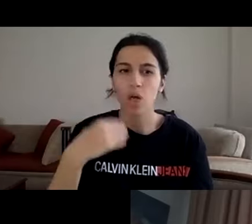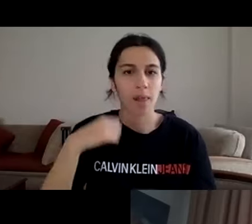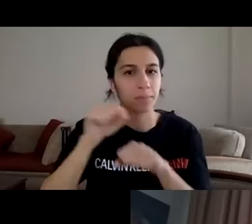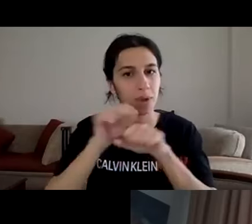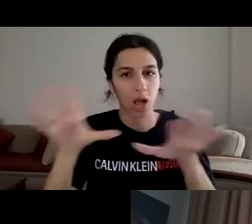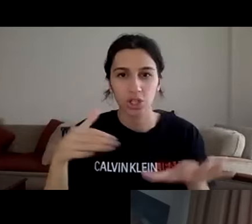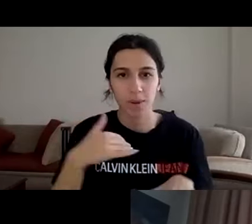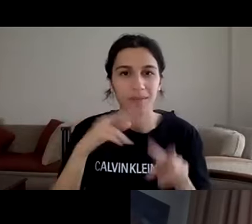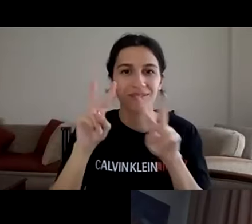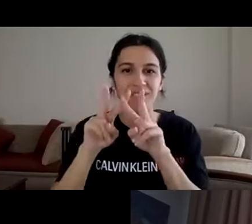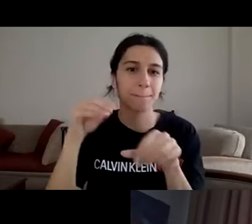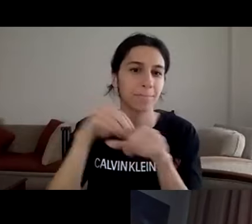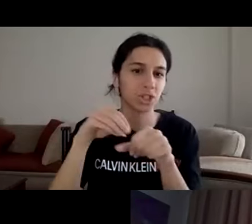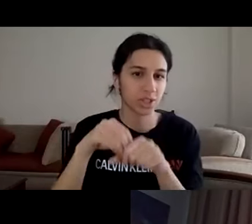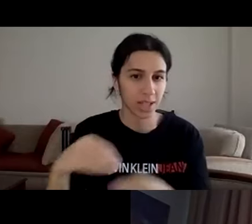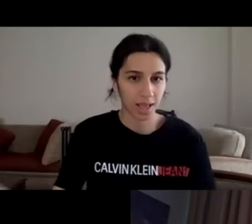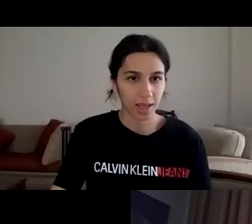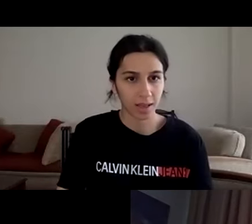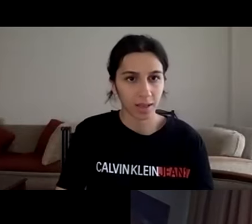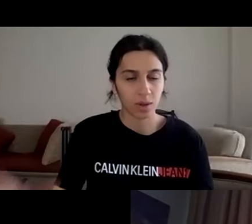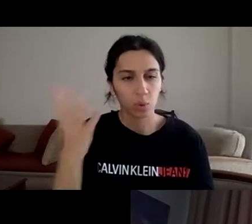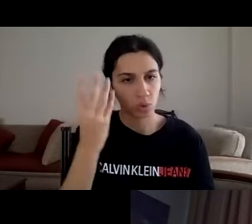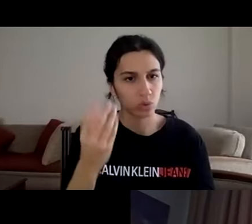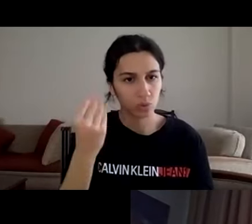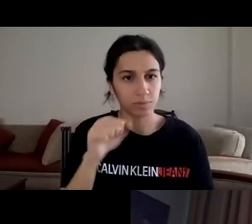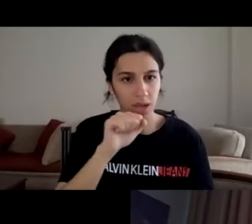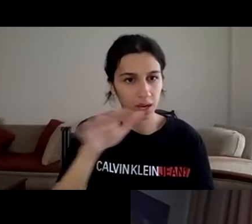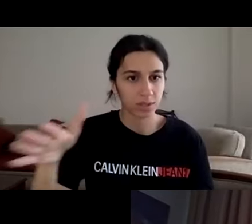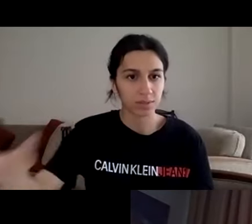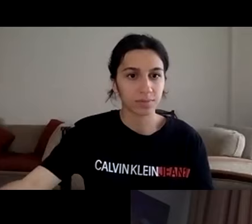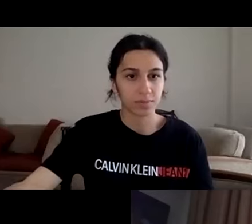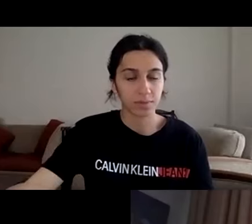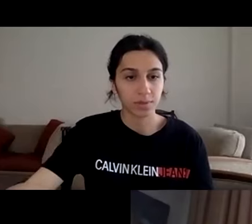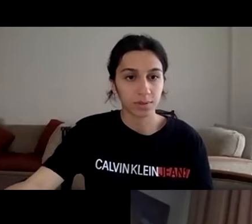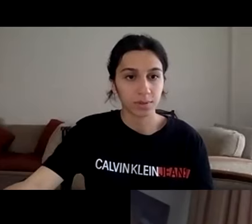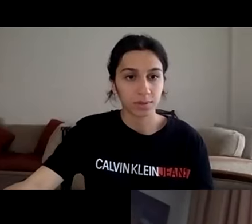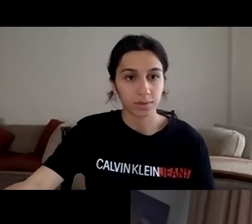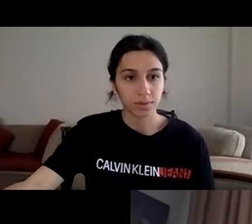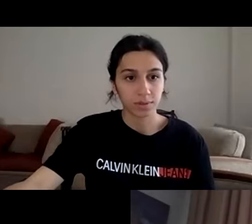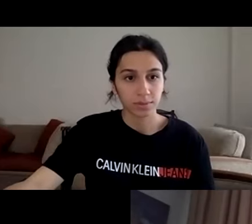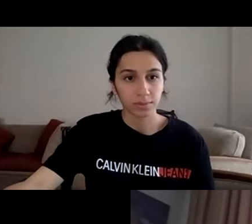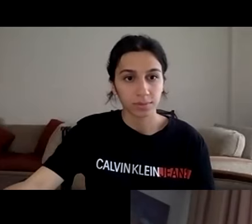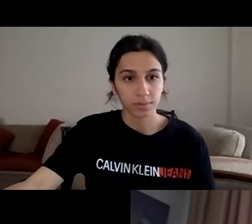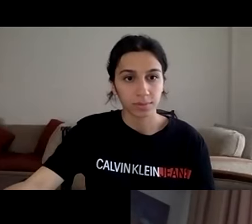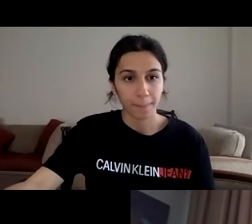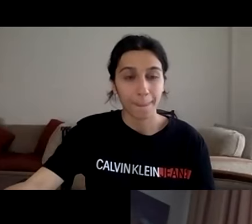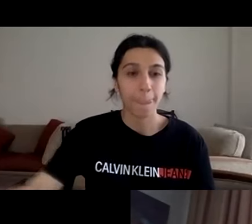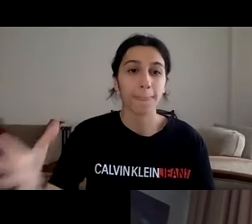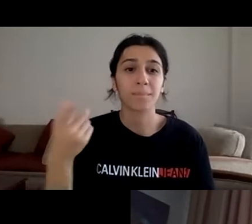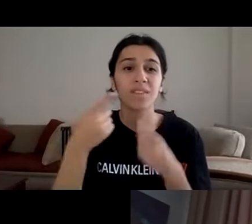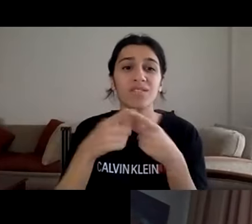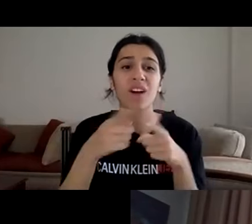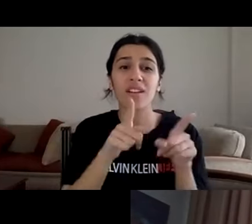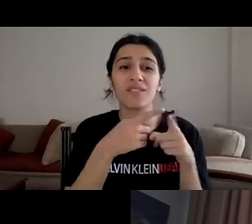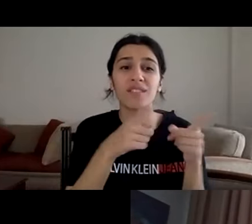web sitemizde diye düşünüyorum. Olur hocam, olur tabii. Onu çok paylaşabilirim güzel. Sizlerle. Bir de tabii biz pek çok farklı